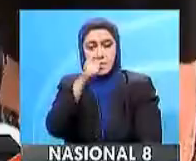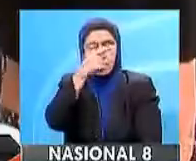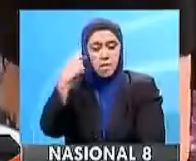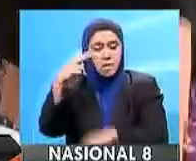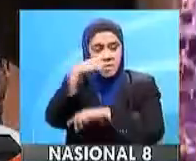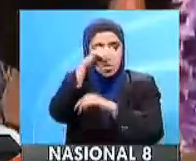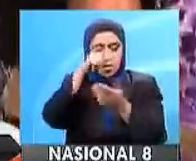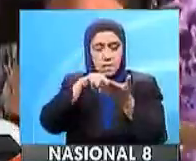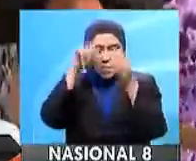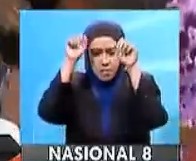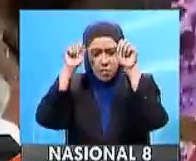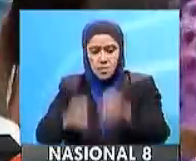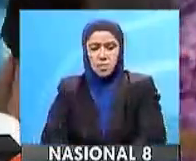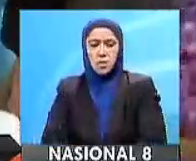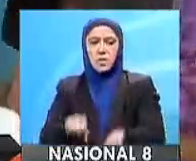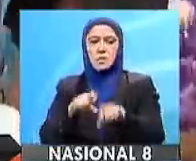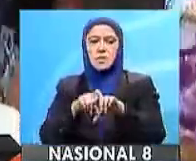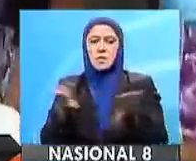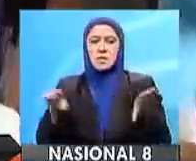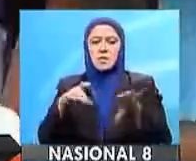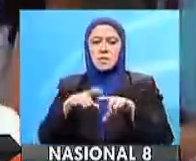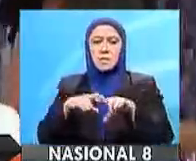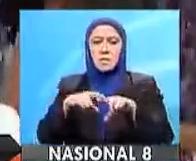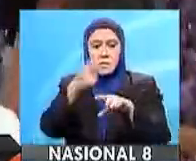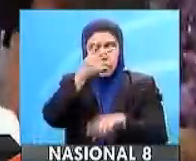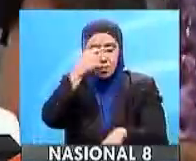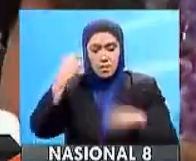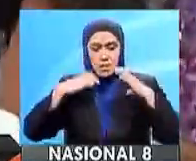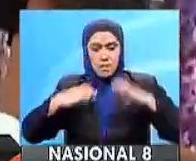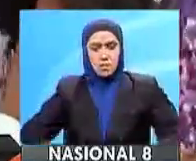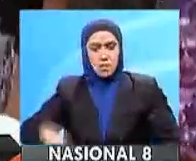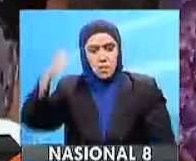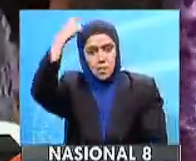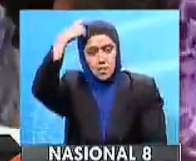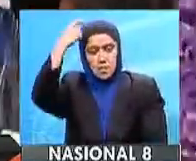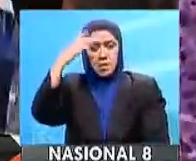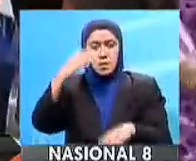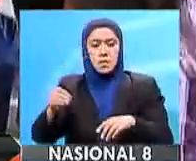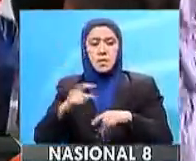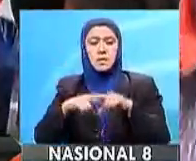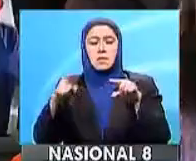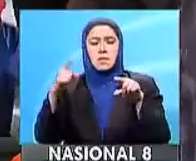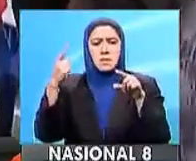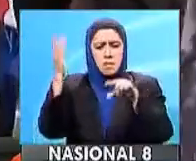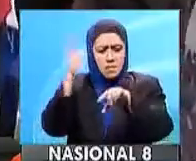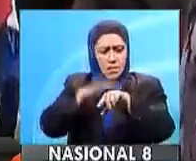tempoh 3 bulan kehamilan atau bayi yang baru dilahirkan. Ia pernah merebak dan menyerang beberapa